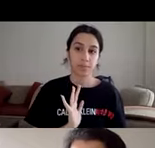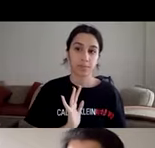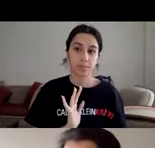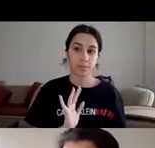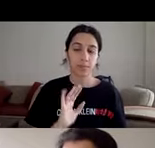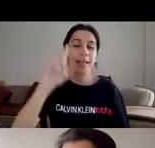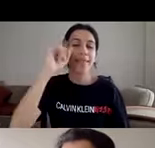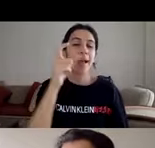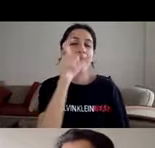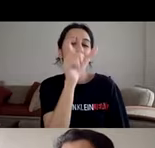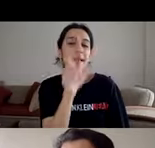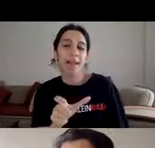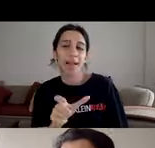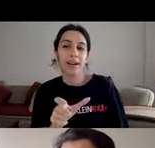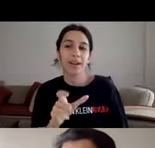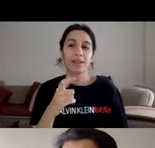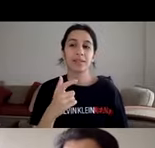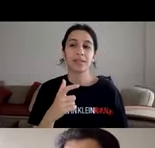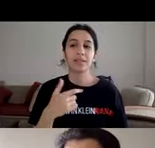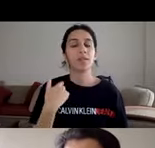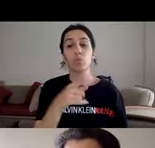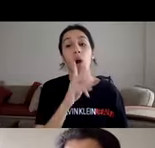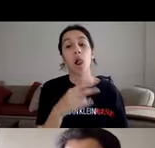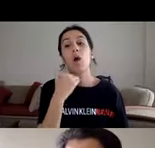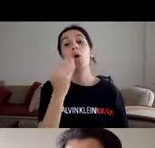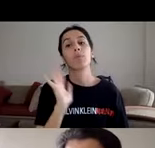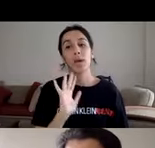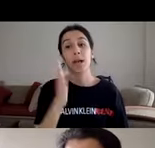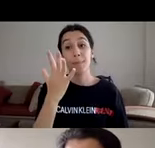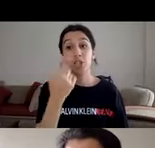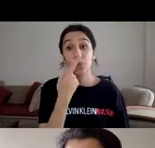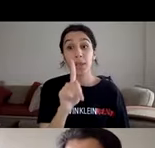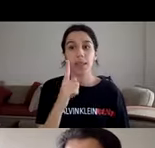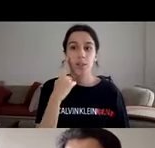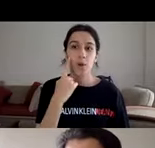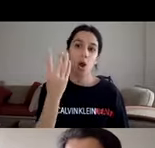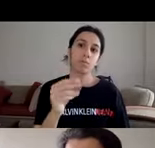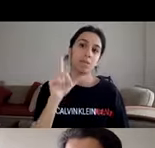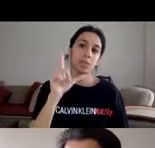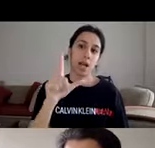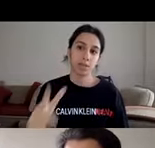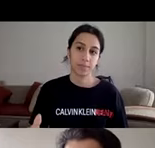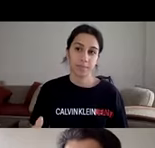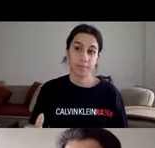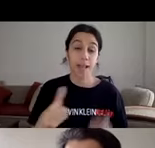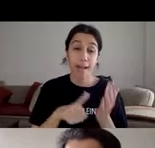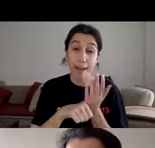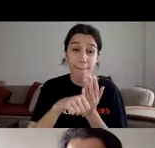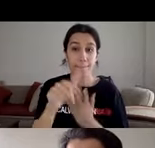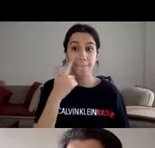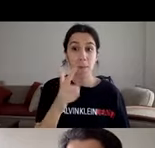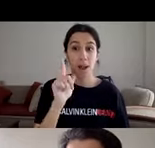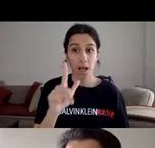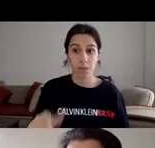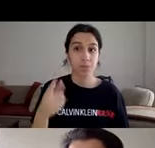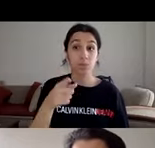kategori sayfalarına bakılarak bu kararlar verilmez. Standartlara uyumluluk kararları her sayfaya bakılır. O yüzden şey